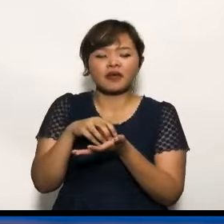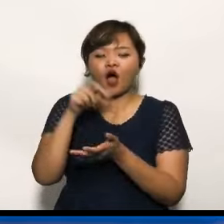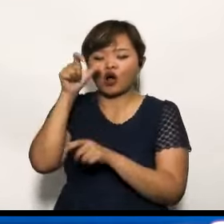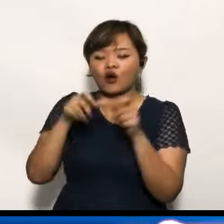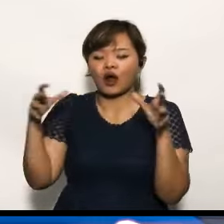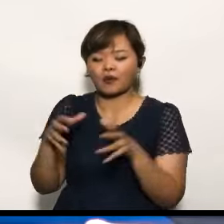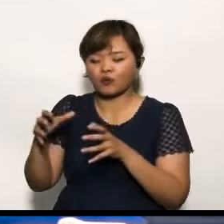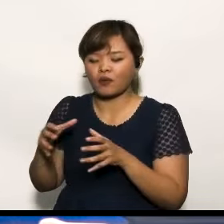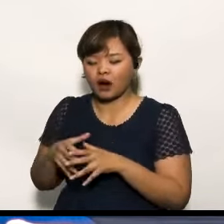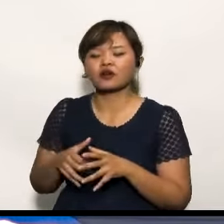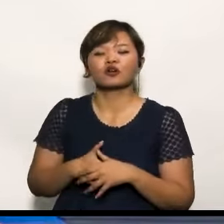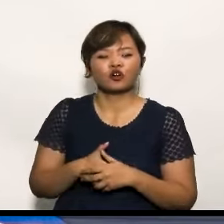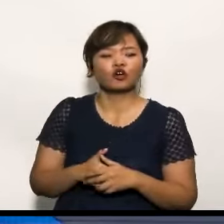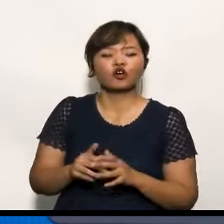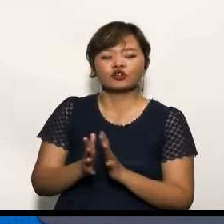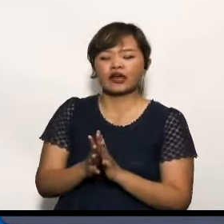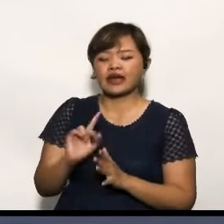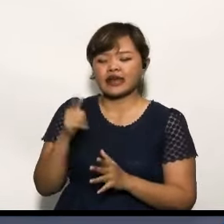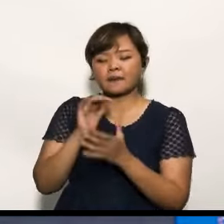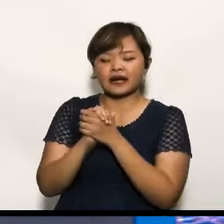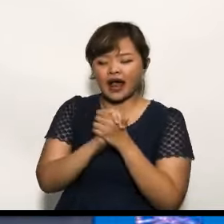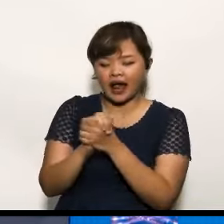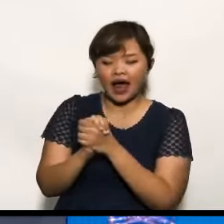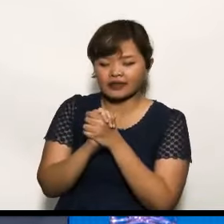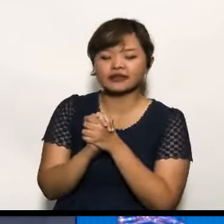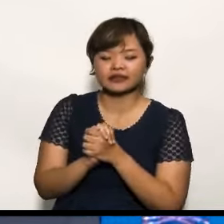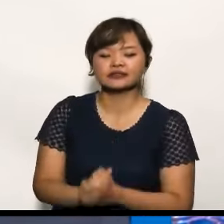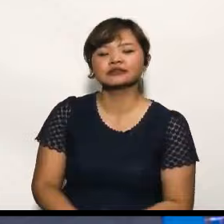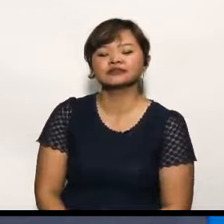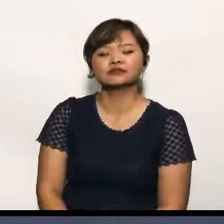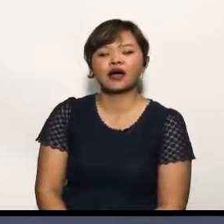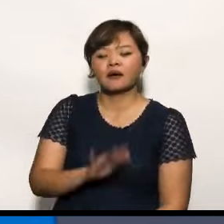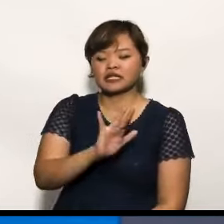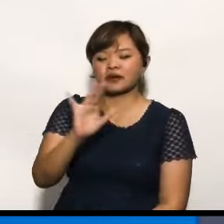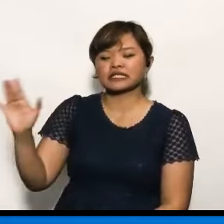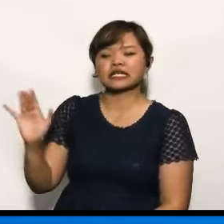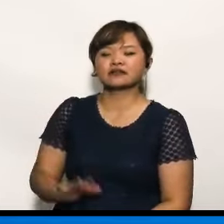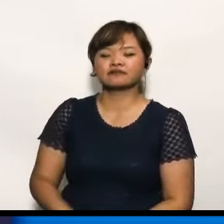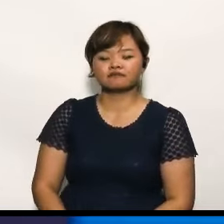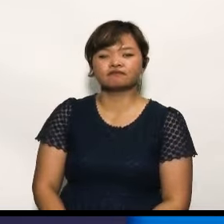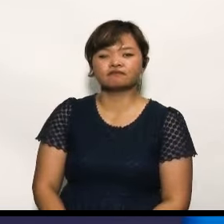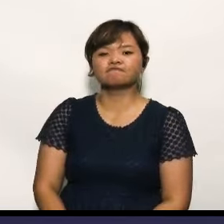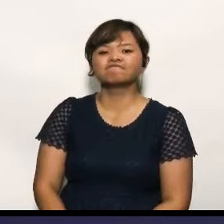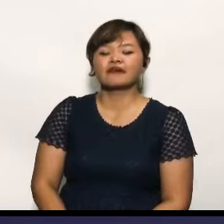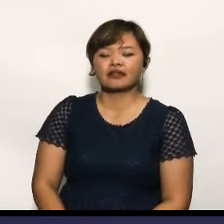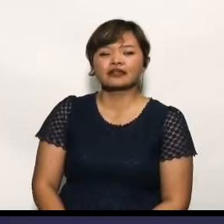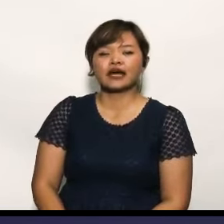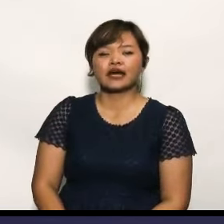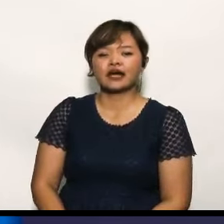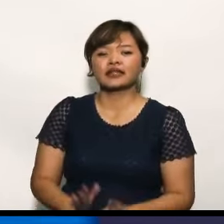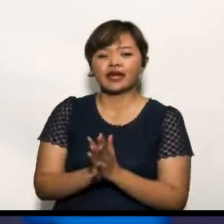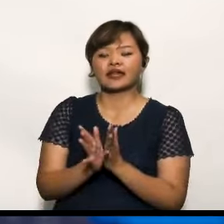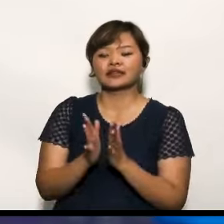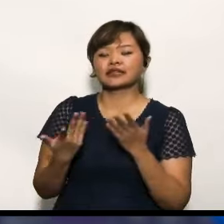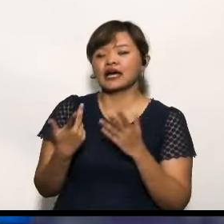kita juga membangun akuntabilitas, membangun perkenalan terhadap satu sama lain, dan juga karena people